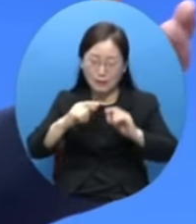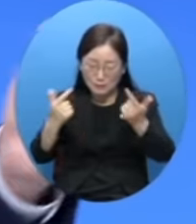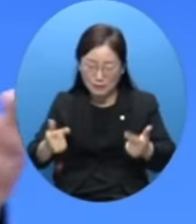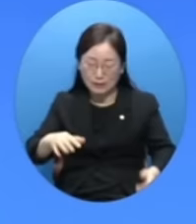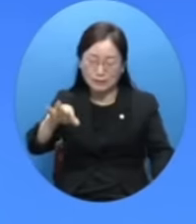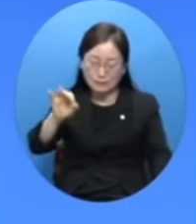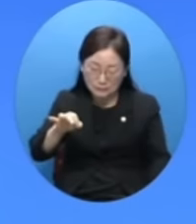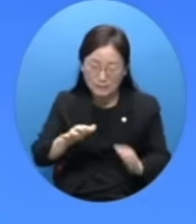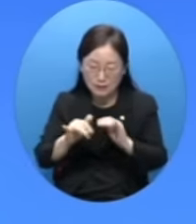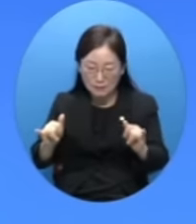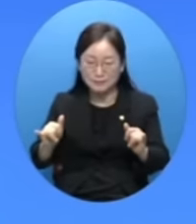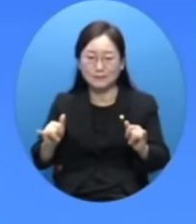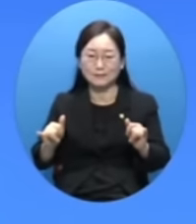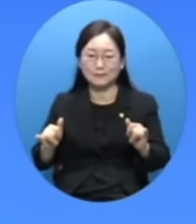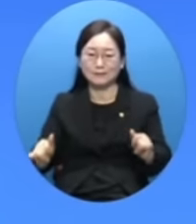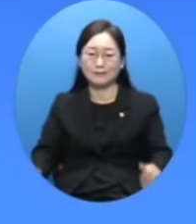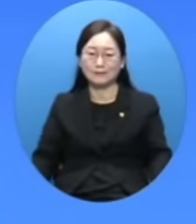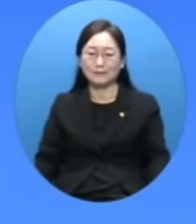나는 아무것도 아닙니다.